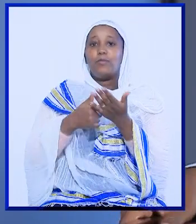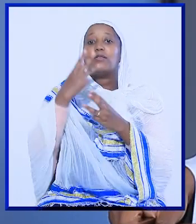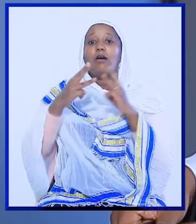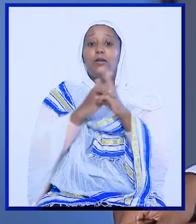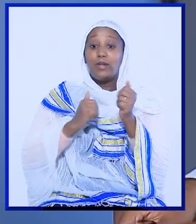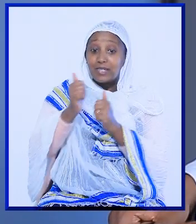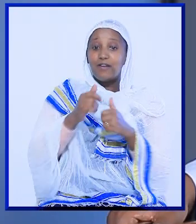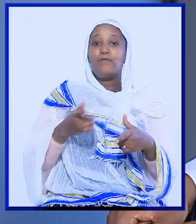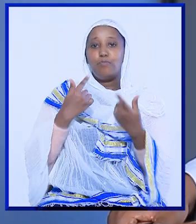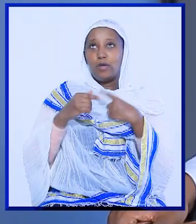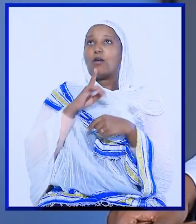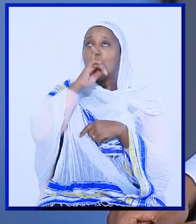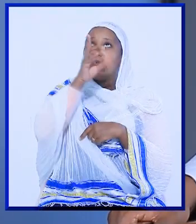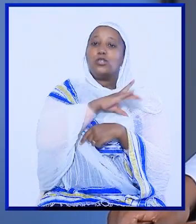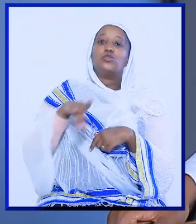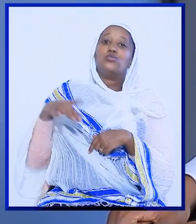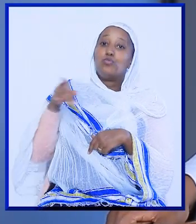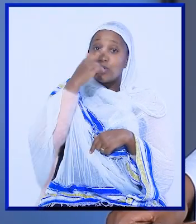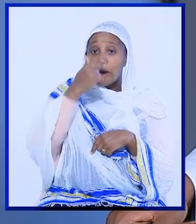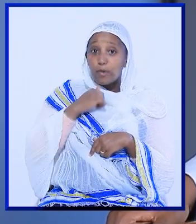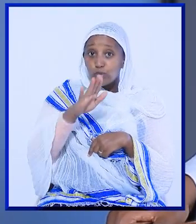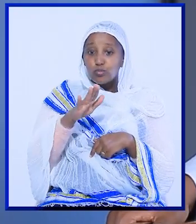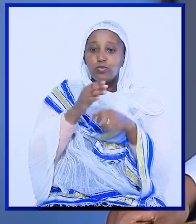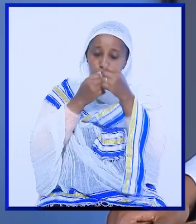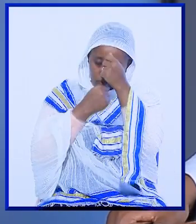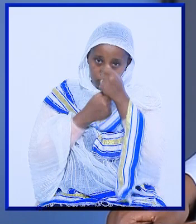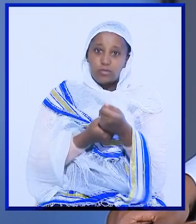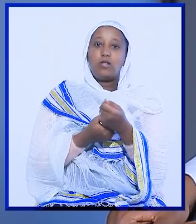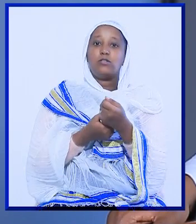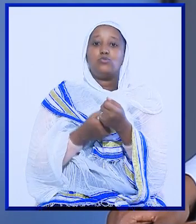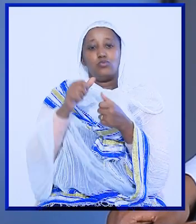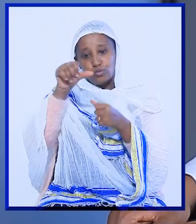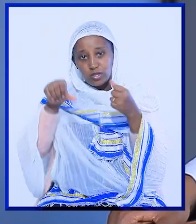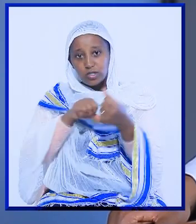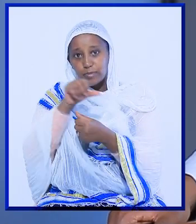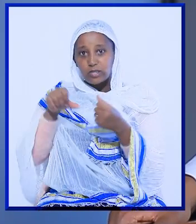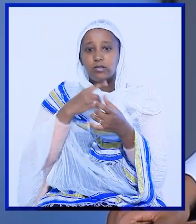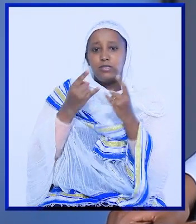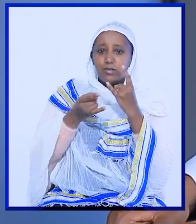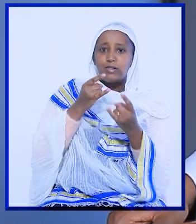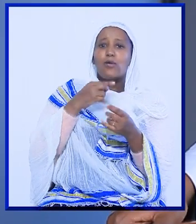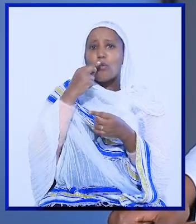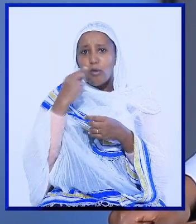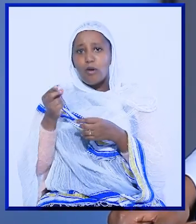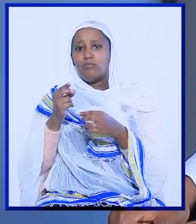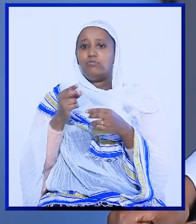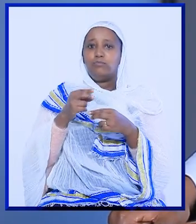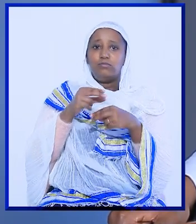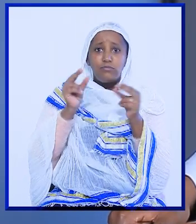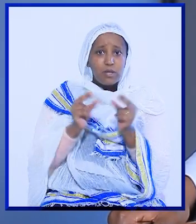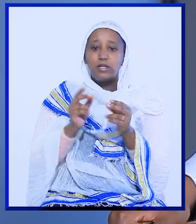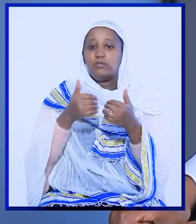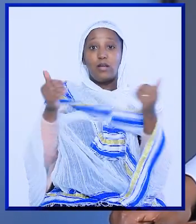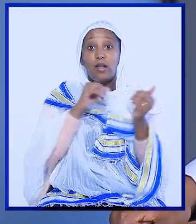ሊያኖራቸው ዳግመኛ ይህንን ዓለም ሊያሳልፍ የሚመጣ ኡነት ክርስቶስ መሆኑን አምናችሁ እየታዘዛችሁለት እርስ በርሳችሁ ዘር